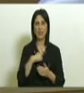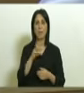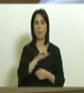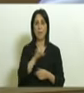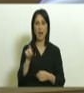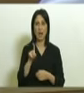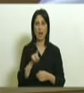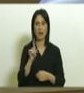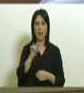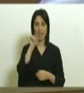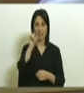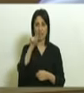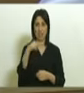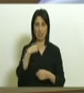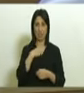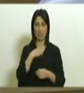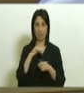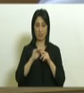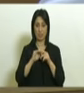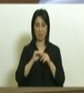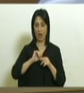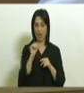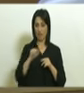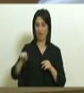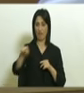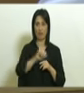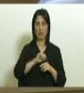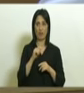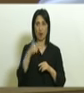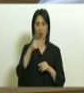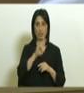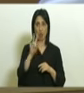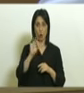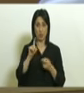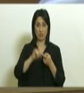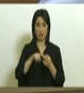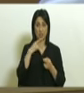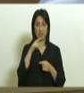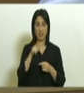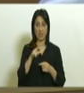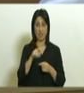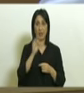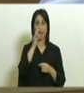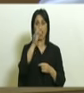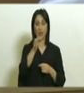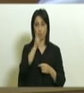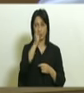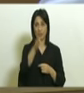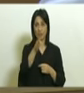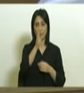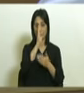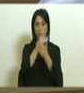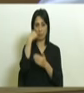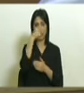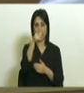მაგრამ რახან თქვენ, ჩემი გვარი, ჩემი მეგობრების გვარი ახსენეთ 20 ივნისთან დაკავშირებით, გეუნებით თქვენ